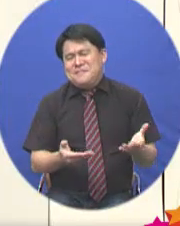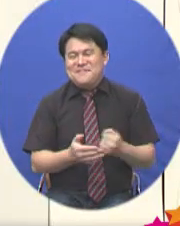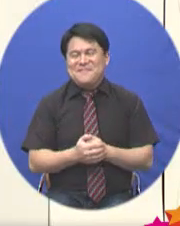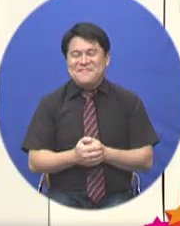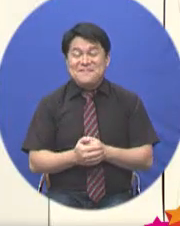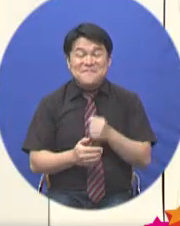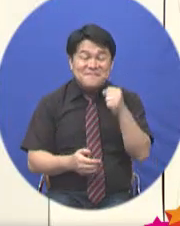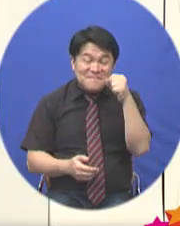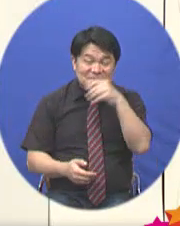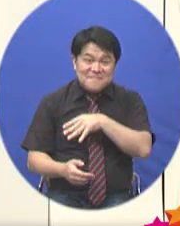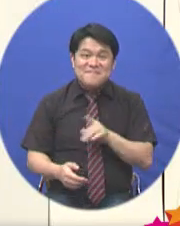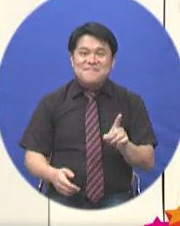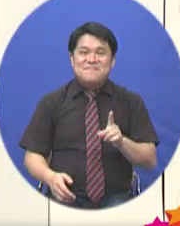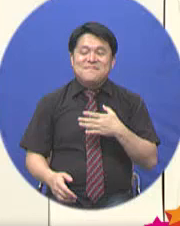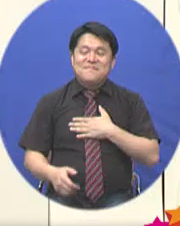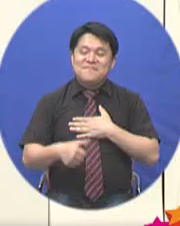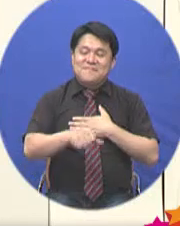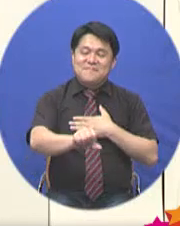그냥